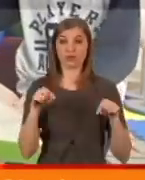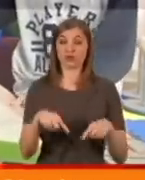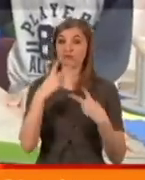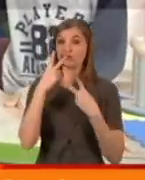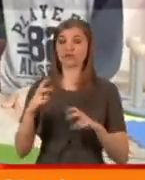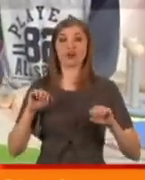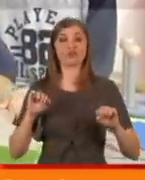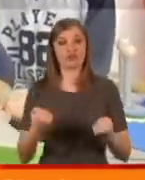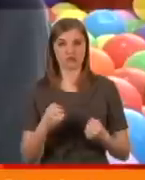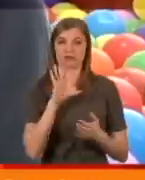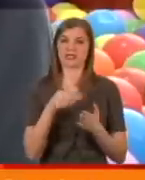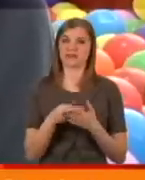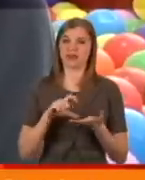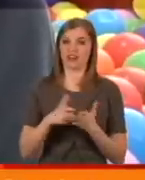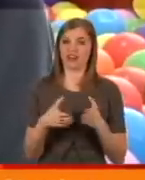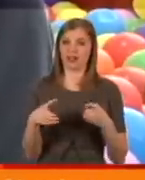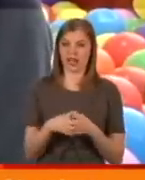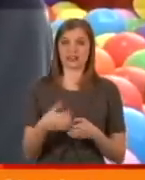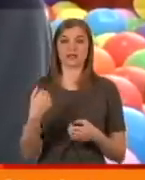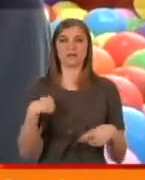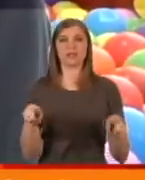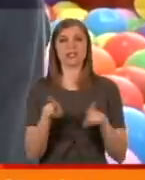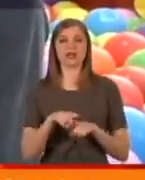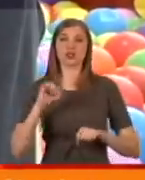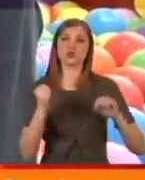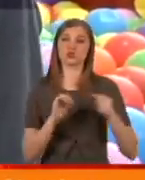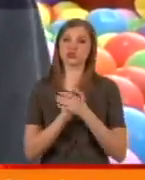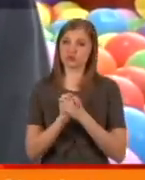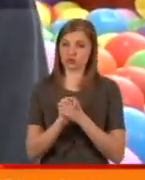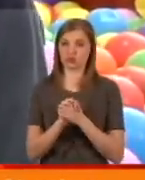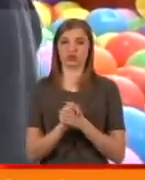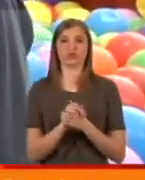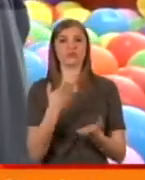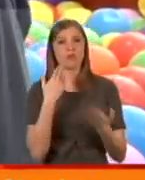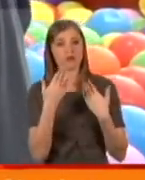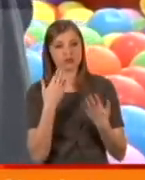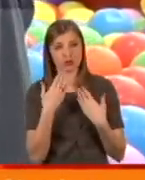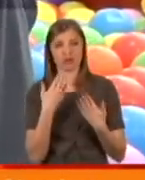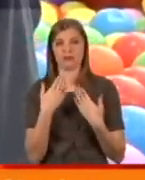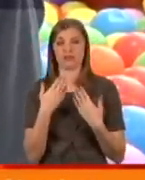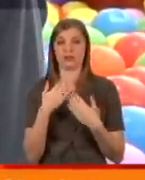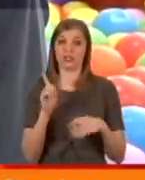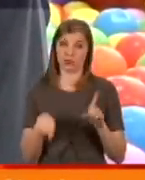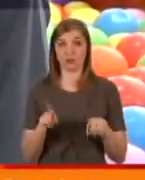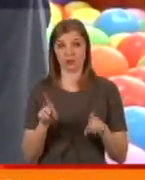бачить друзів свій клас ми такі друг другу дружні общаемся